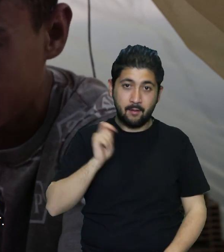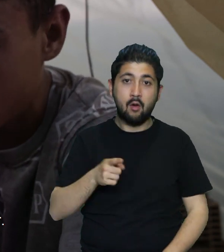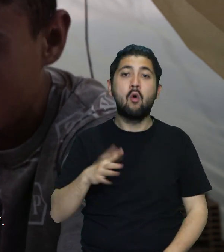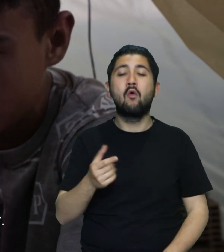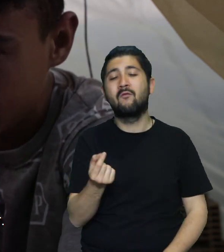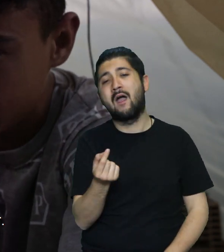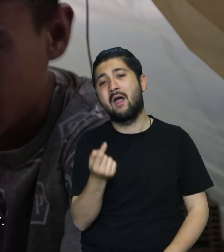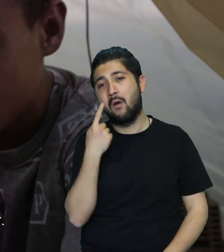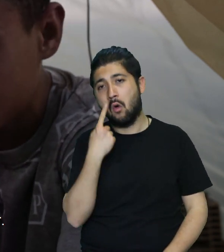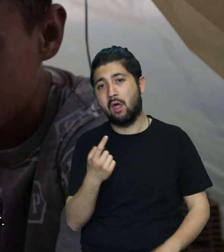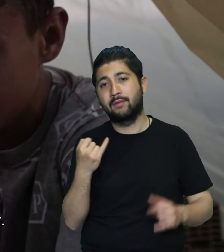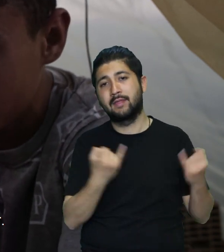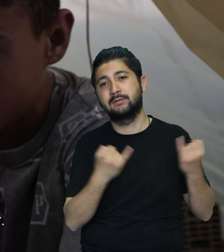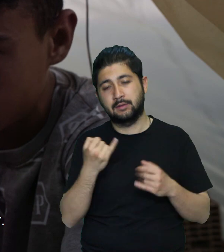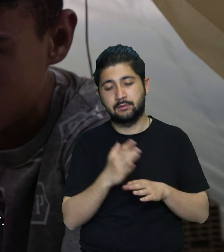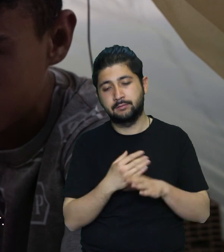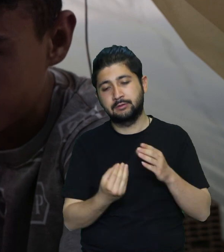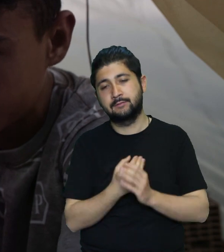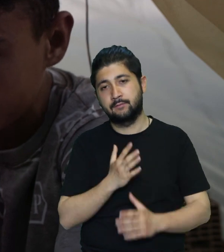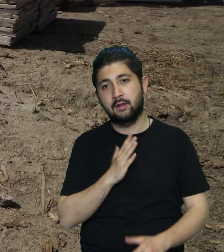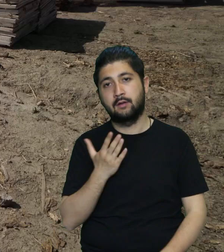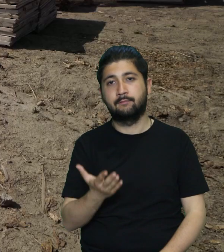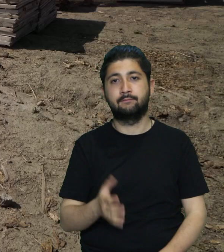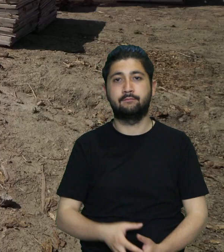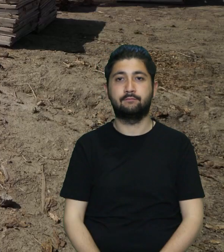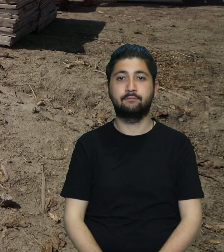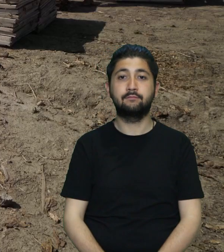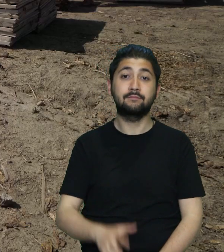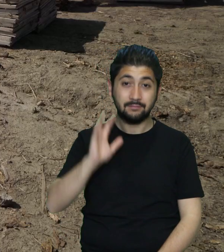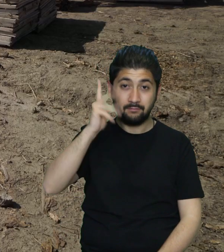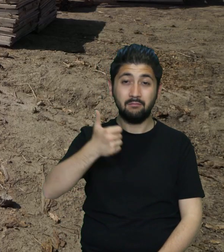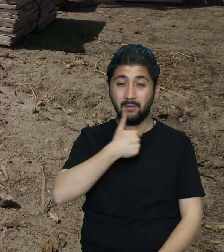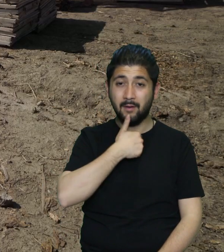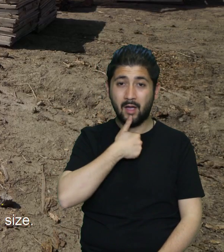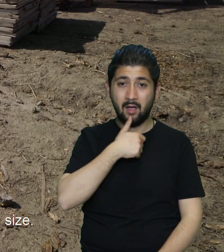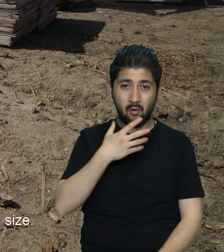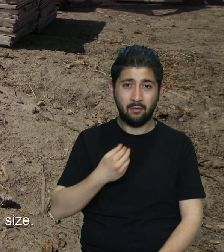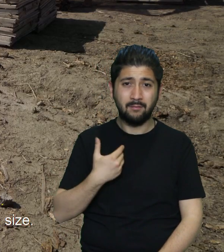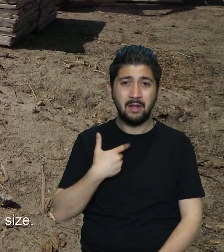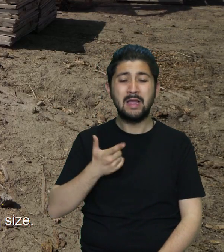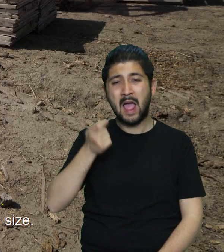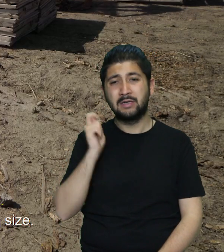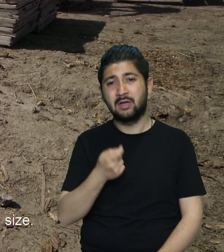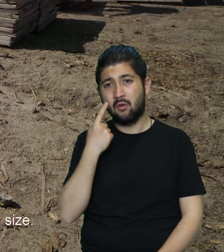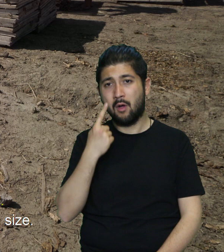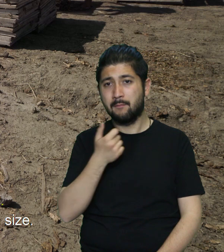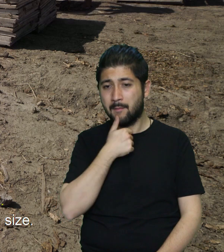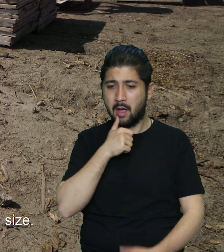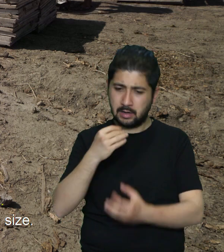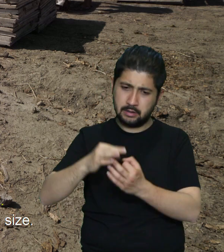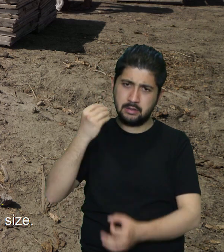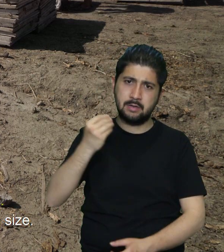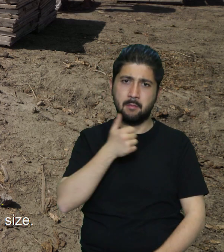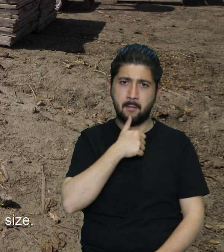ufak tefek bir tartışmalara sebep oluyor ablacığım. İleride babam olmayı, hani gerçekten babam iyi bir